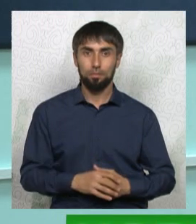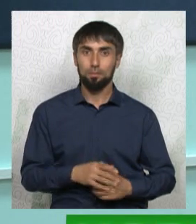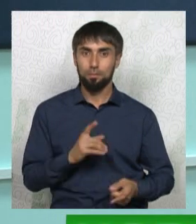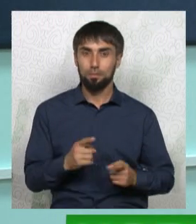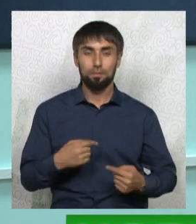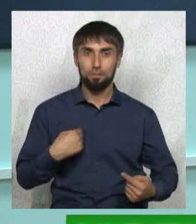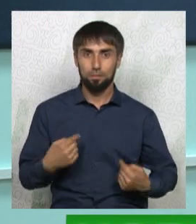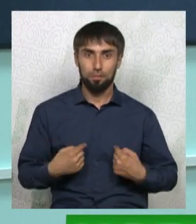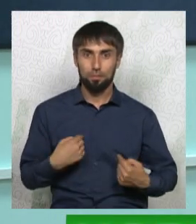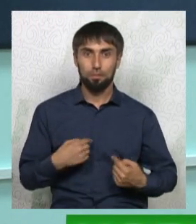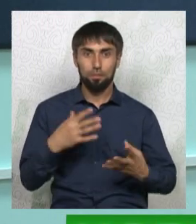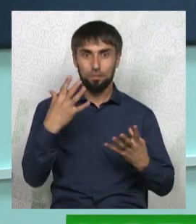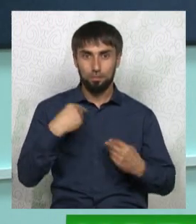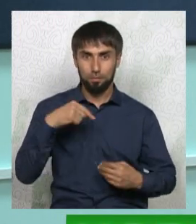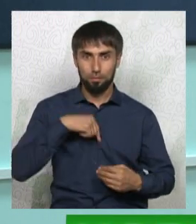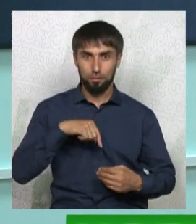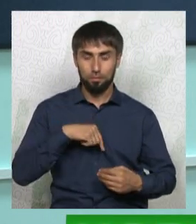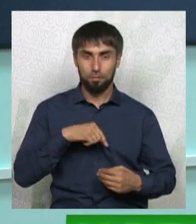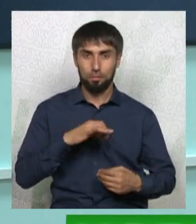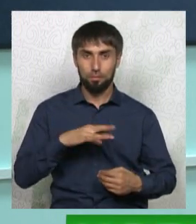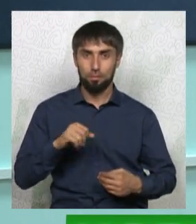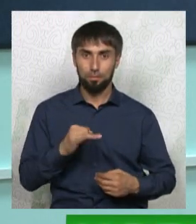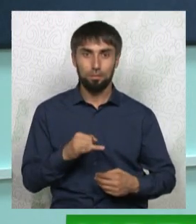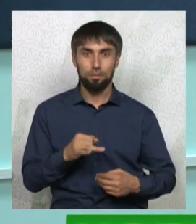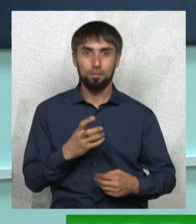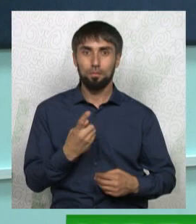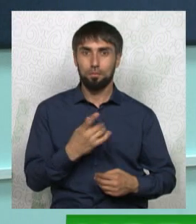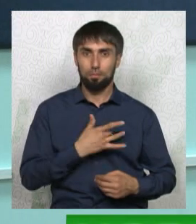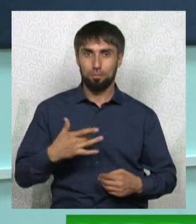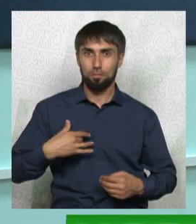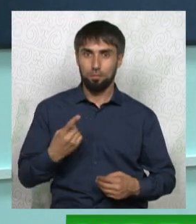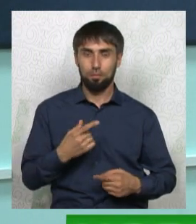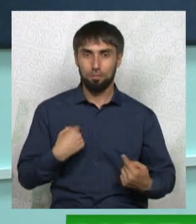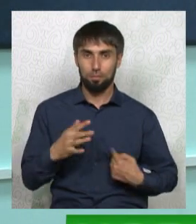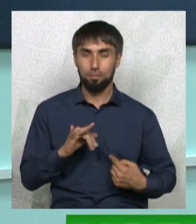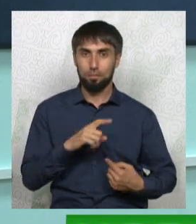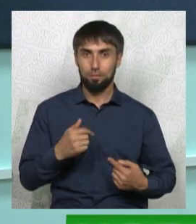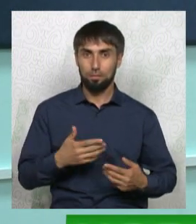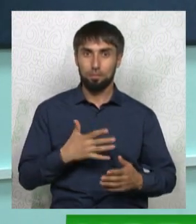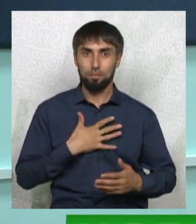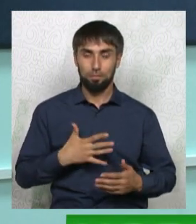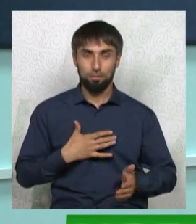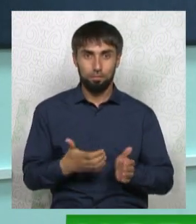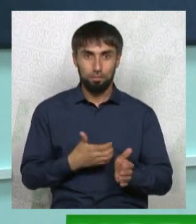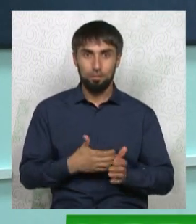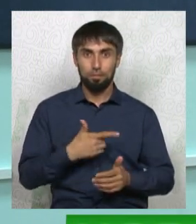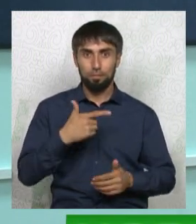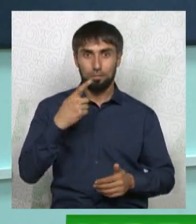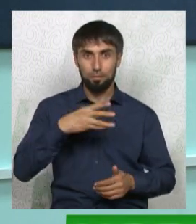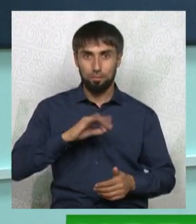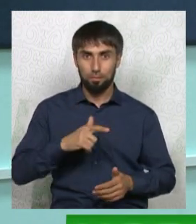естественно, страдают все органы и системы. То есть это не одни легкие. Из-за нехватки кислорода страдает головной мозг,